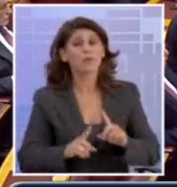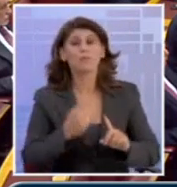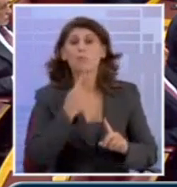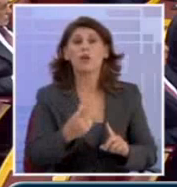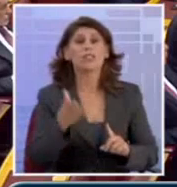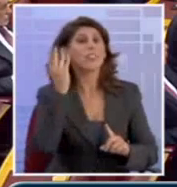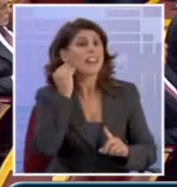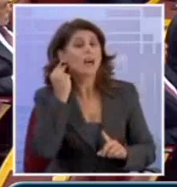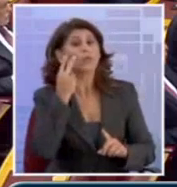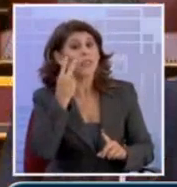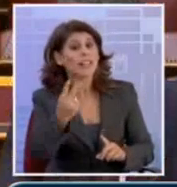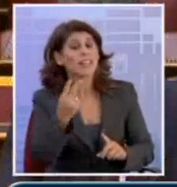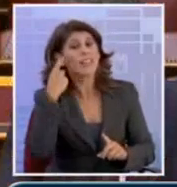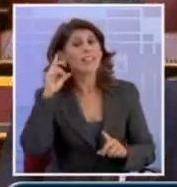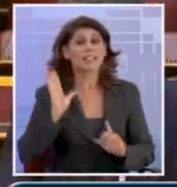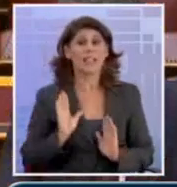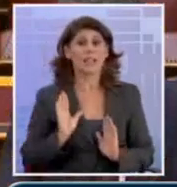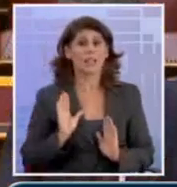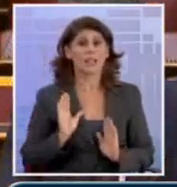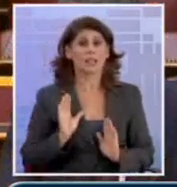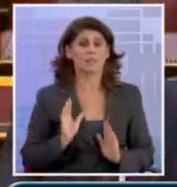πως δεν άκουσε, δεν είδε, δεν ξέρει?